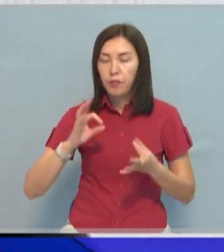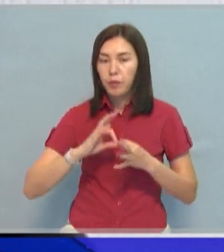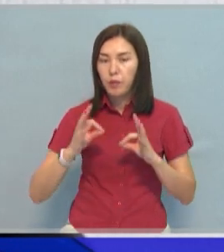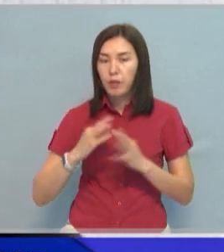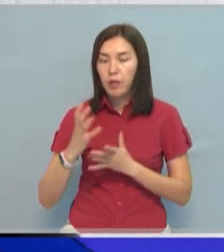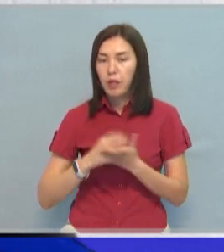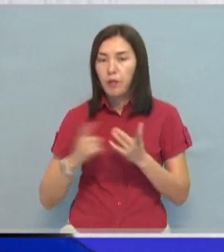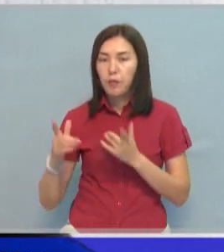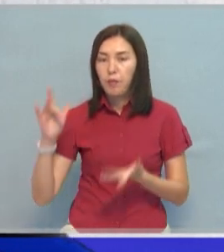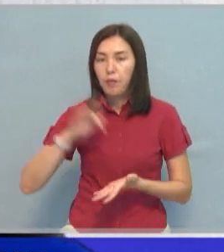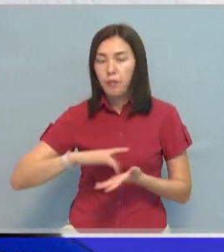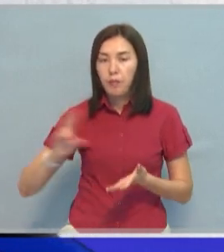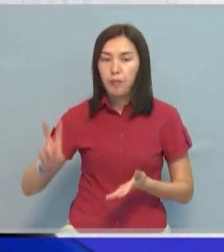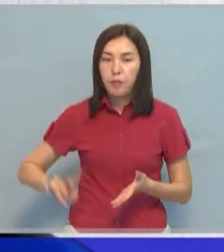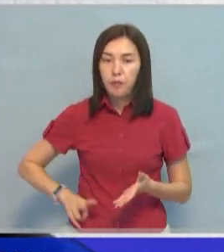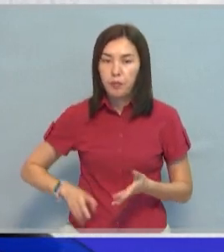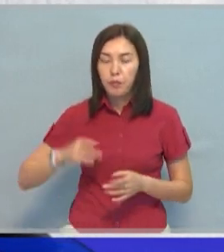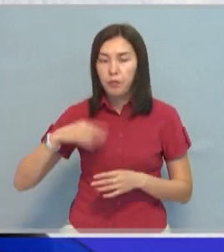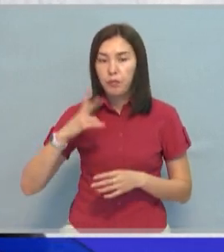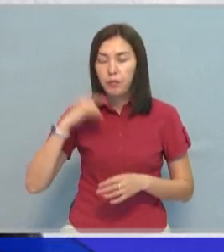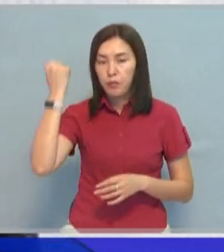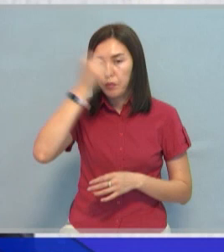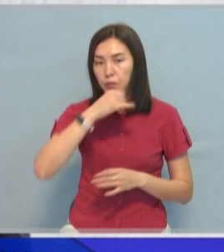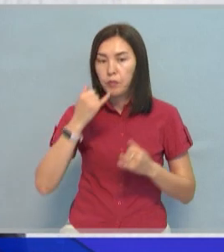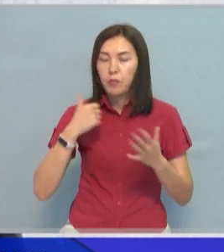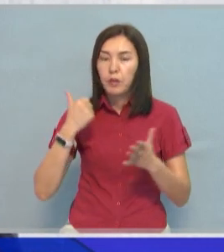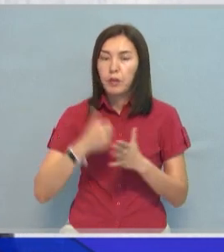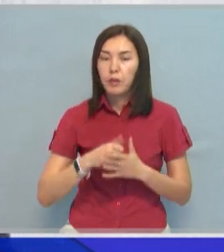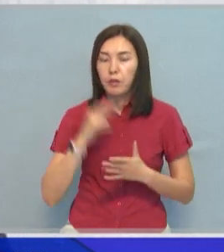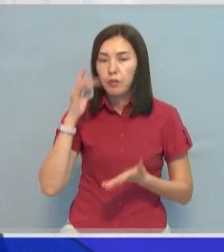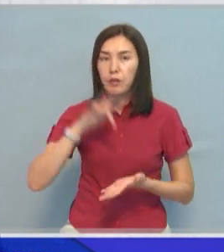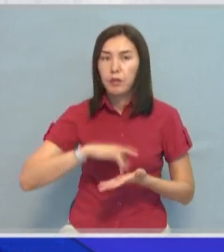олимпиада резервін даярлау орталығының директоры. 2020 жылдан бүгінге дейін